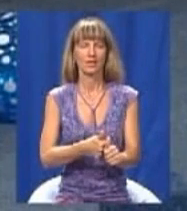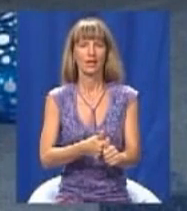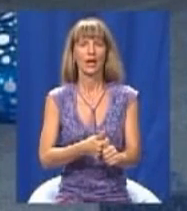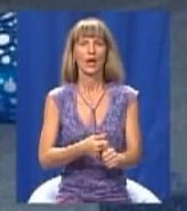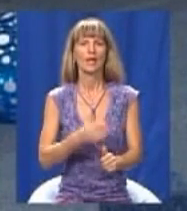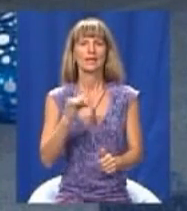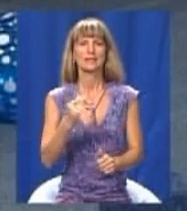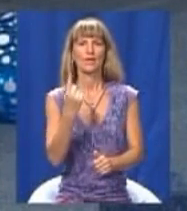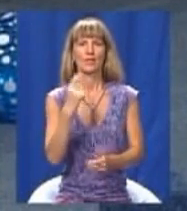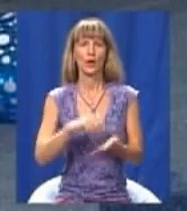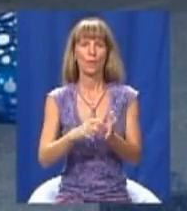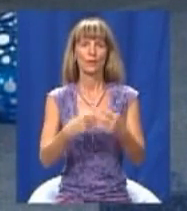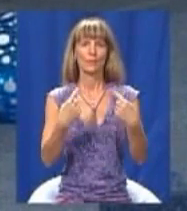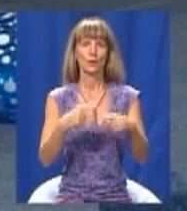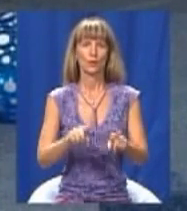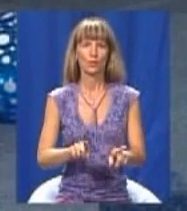однієї кімнати в іншу,